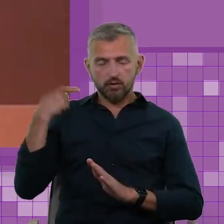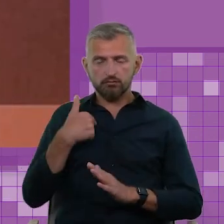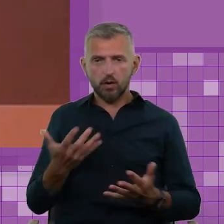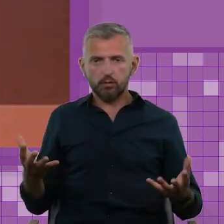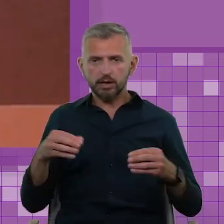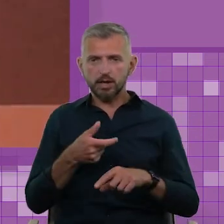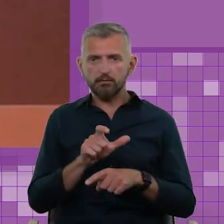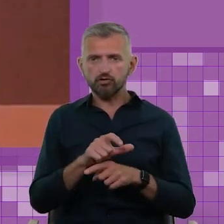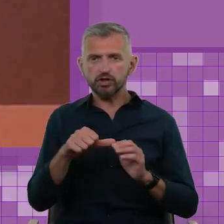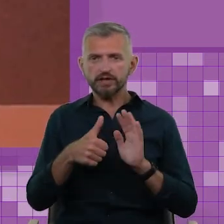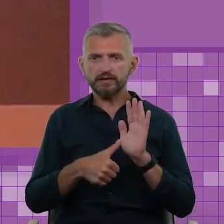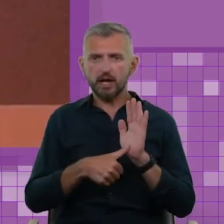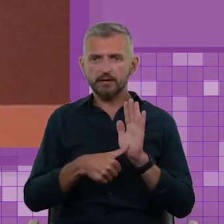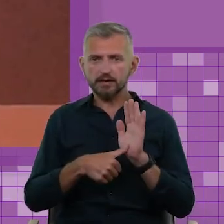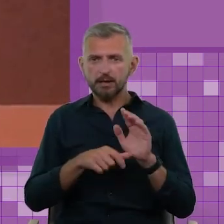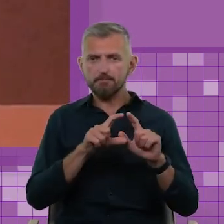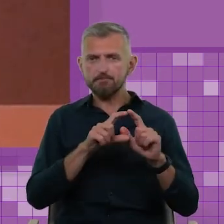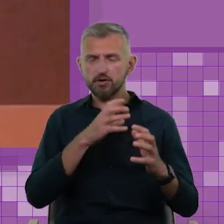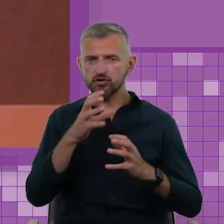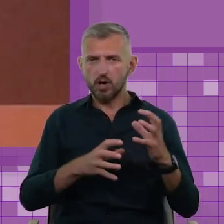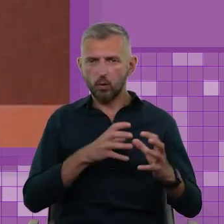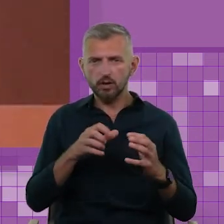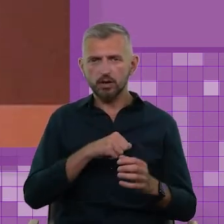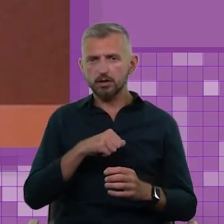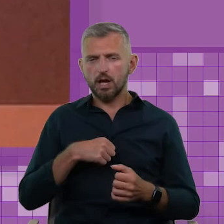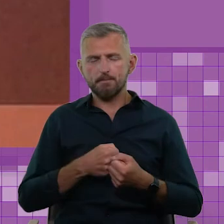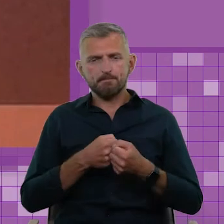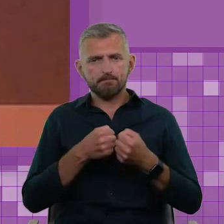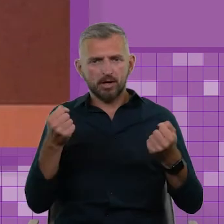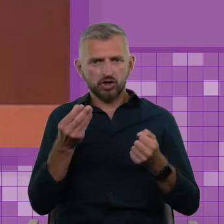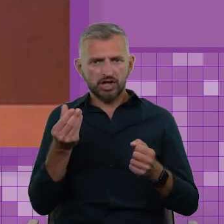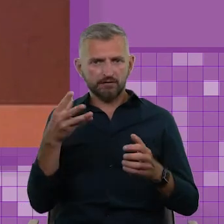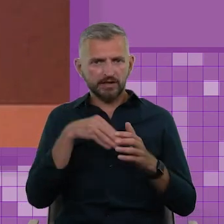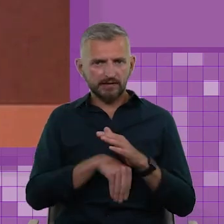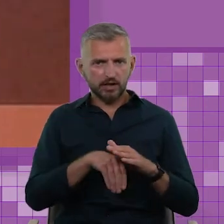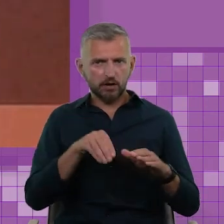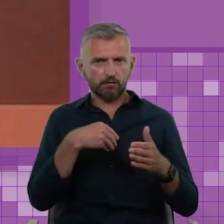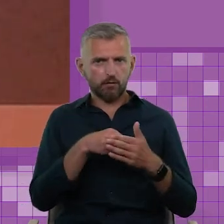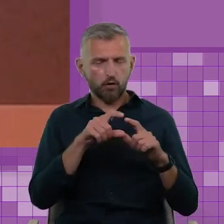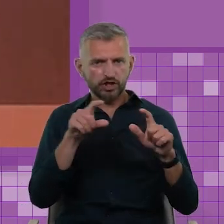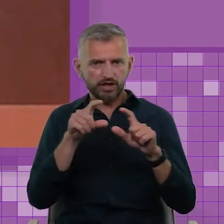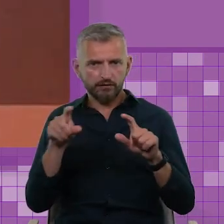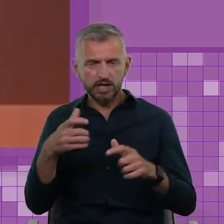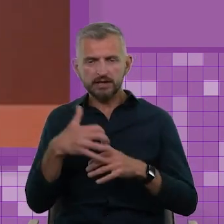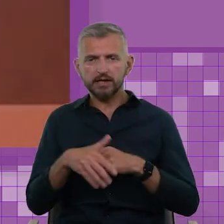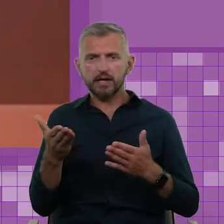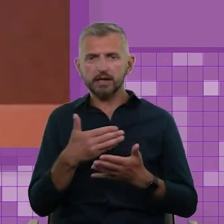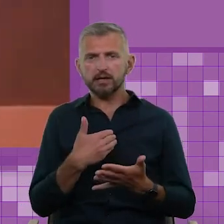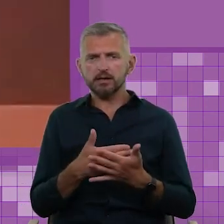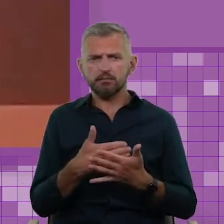об'єднали більше 16 міжнародних найбільших інвестиційних фондів, серед яких,